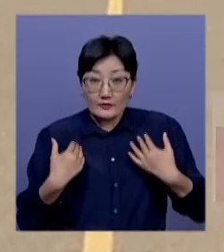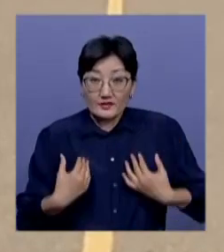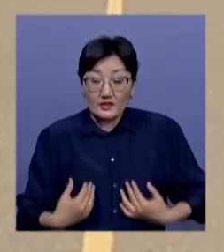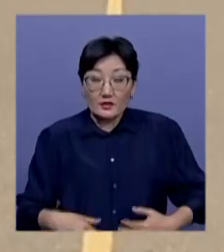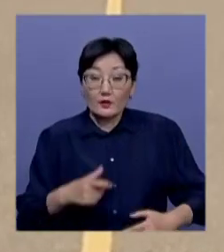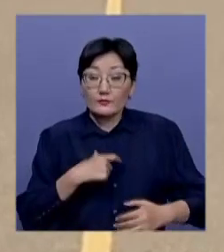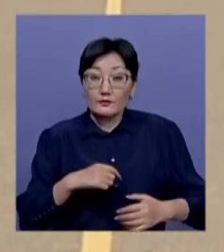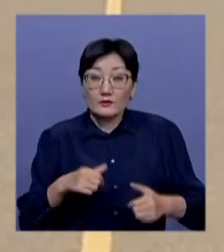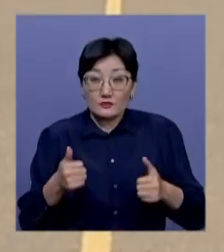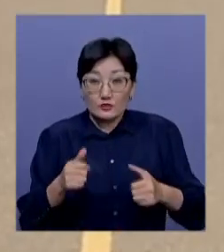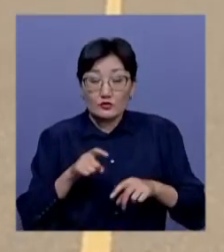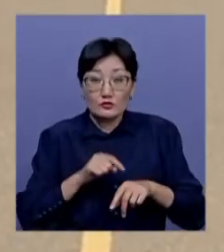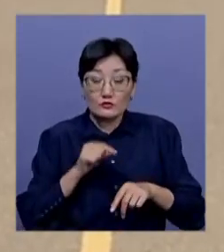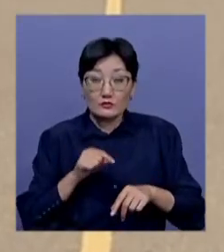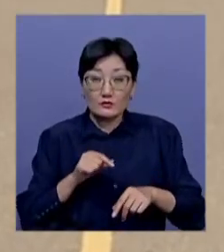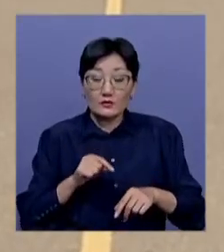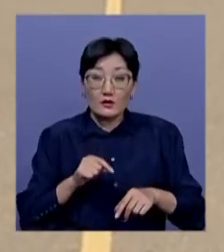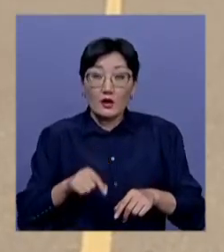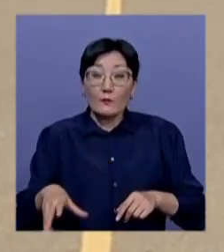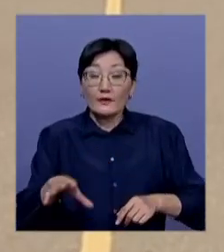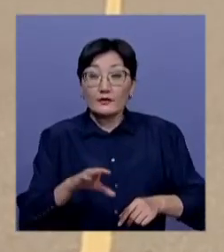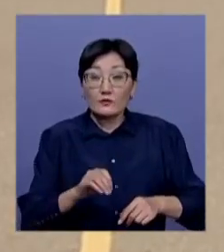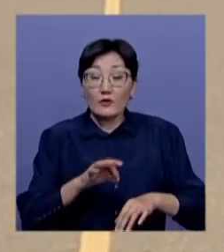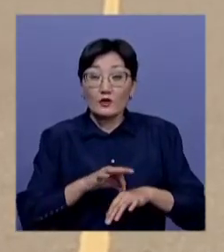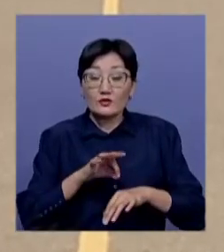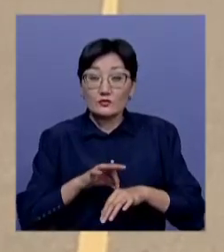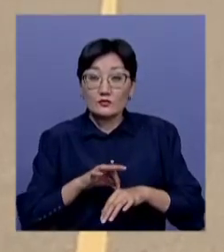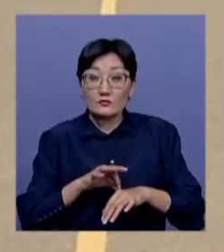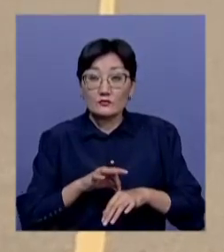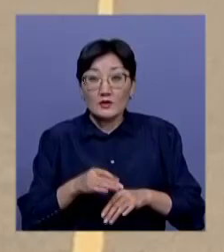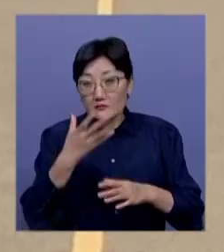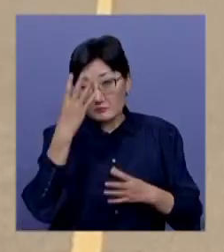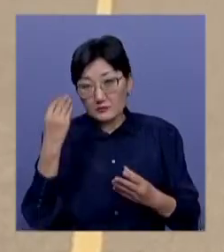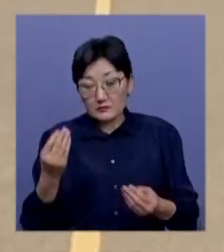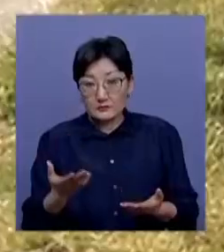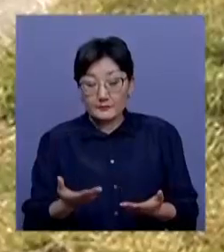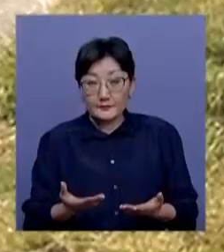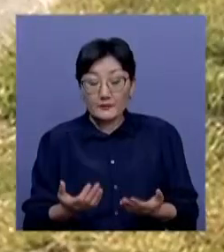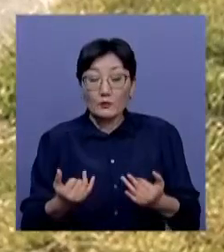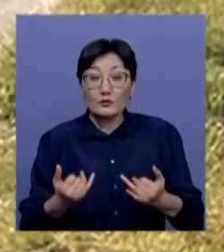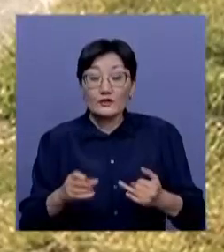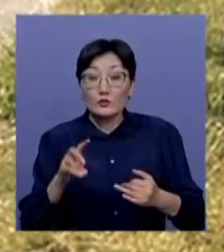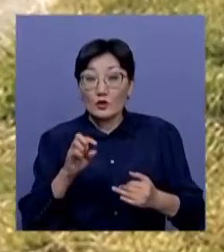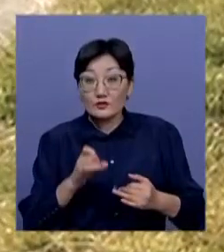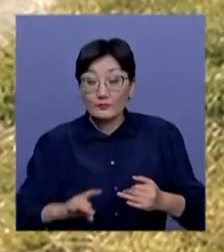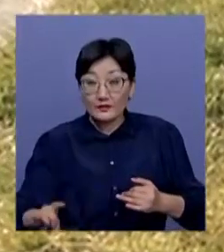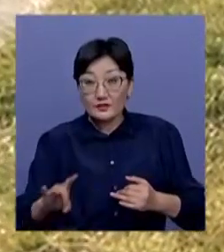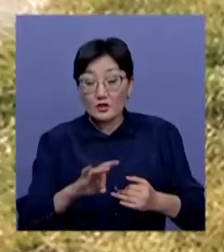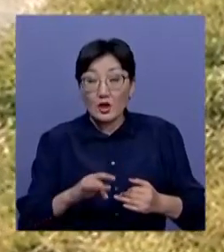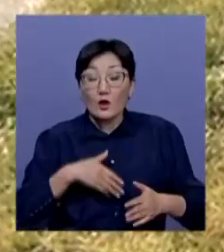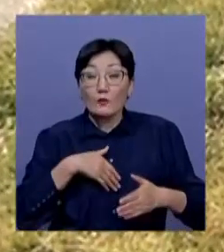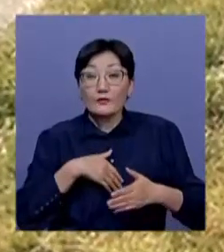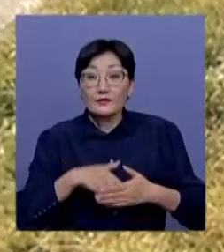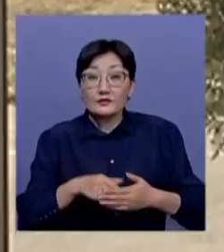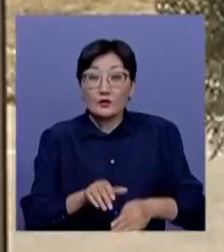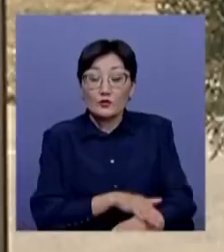өзіңге ширақ ұстайсың, бар ауруларды бұлай айтқанда ұмытып та кетесің. Бүгінде Наурызбай ауданындағы белсенді